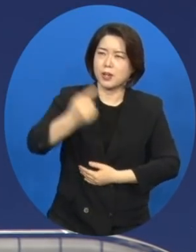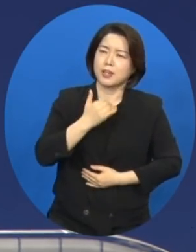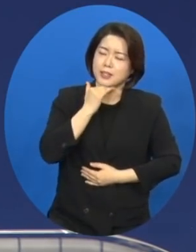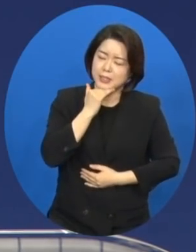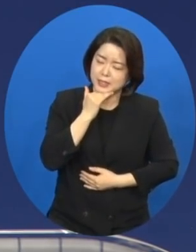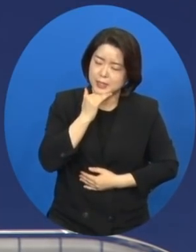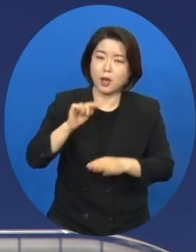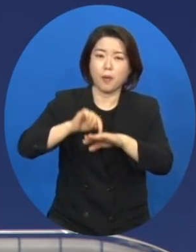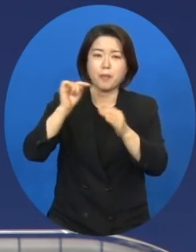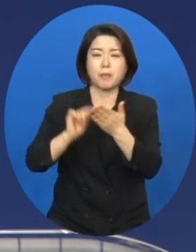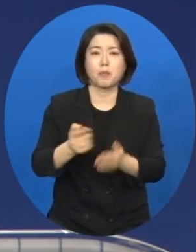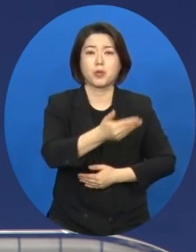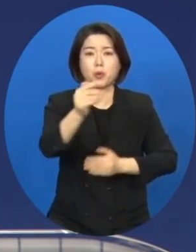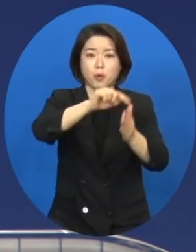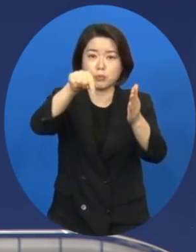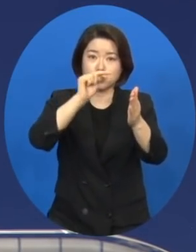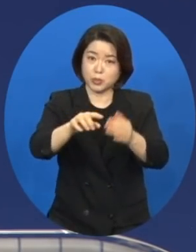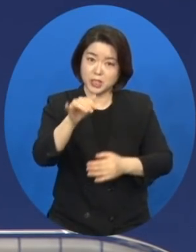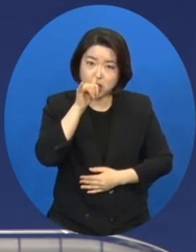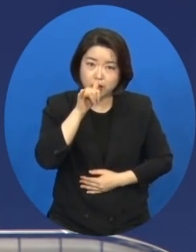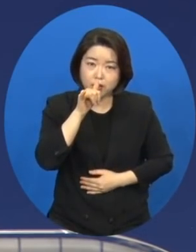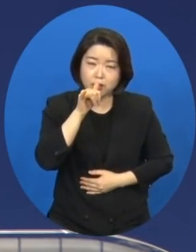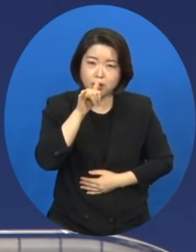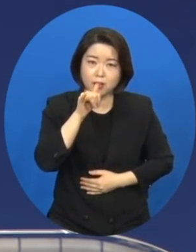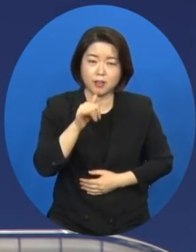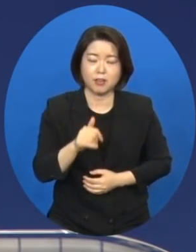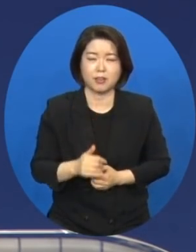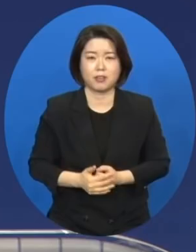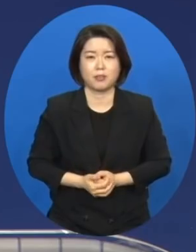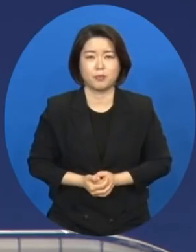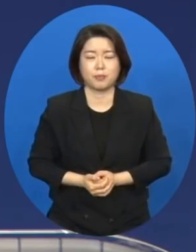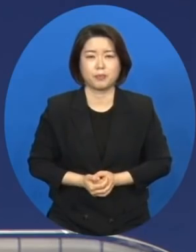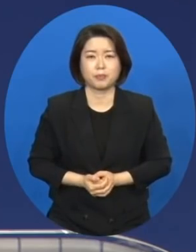마음이 여러분들 안에 있느냐는 것입니다.